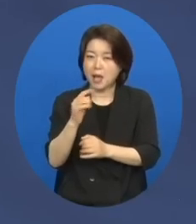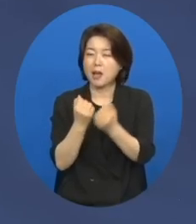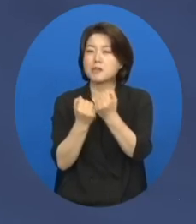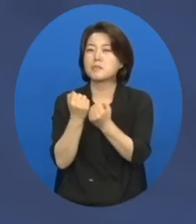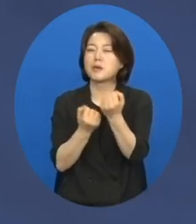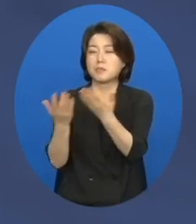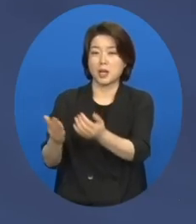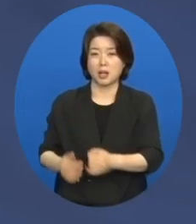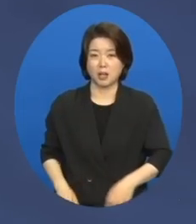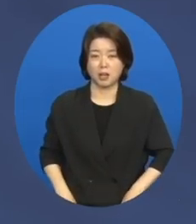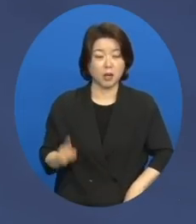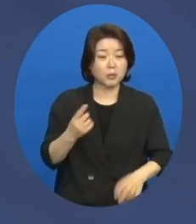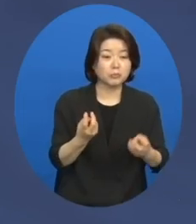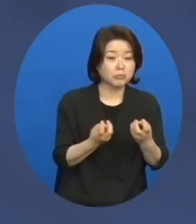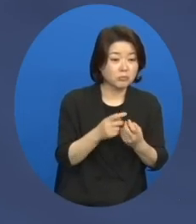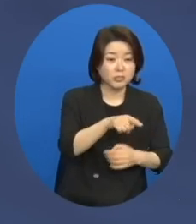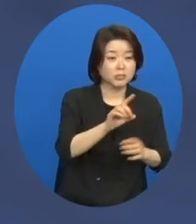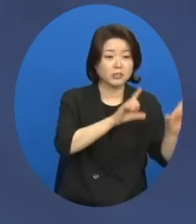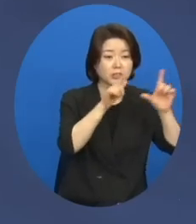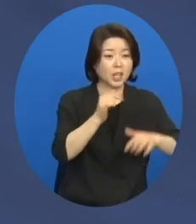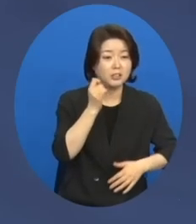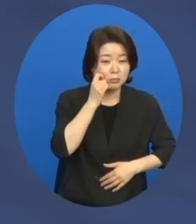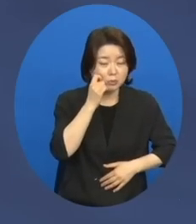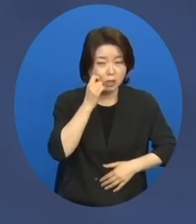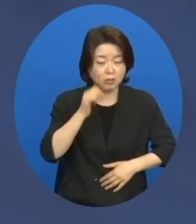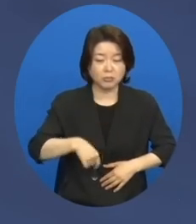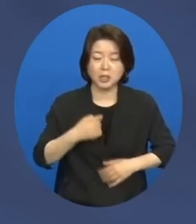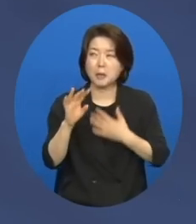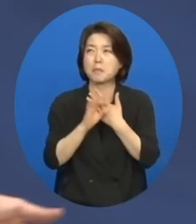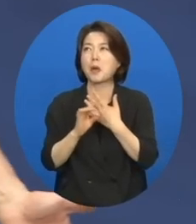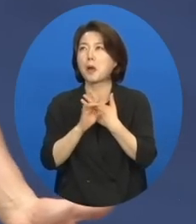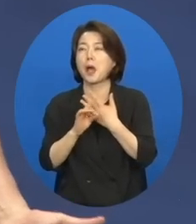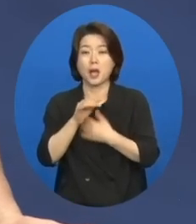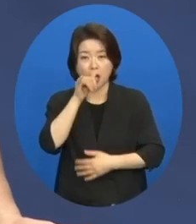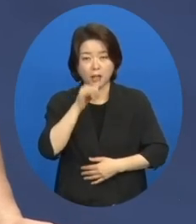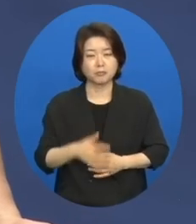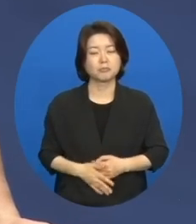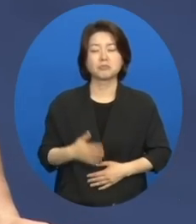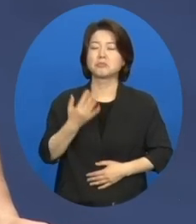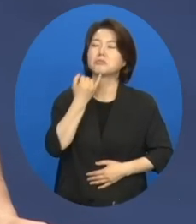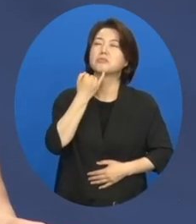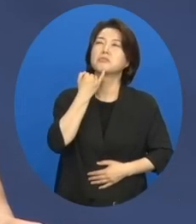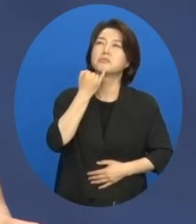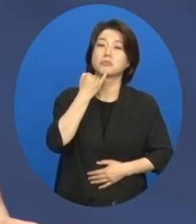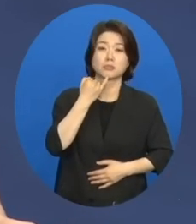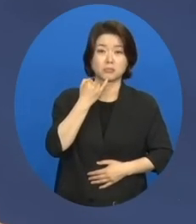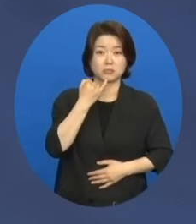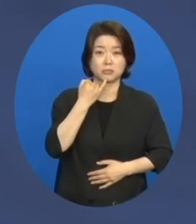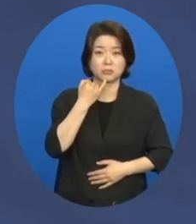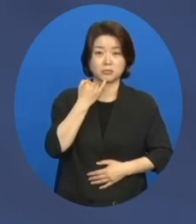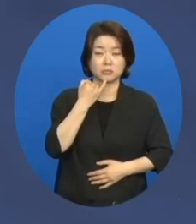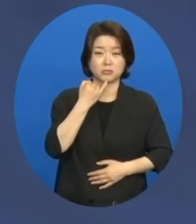얘기를 적당하게 모두가 다 자기 변명, 자기 합리화가 있어요. 그 난 괜찮은 거야.